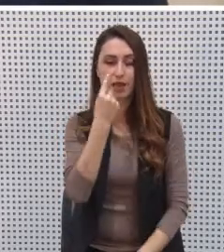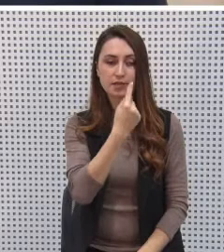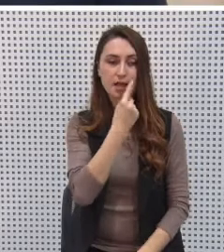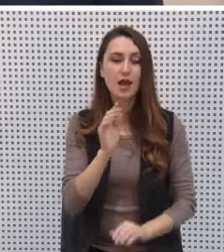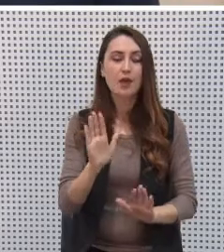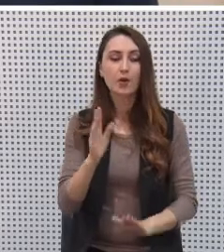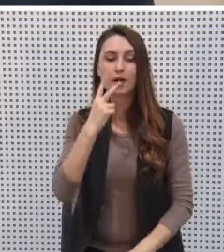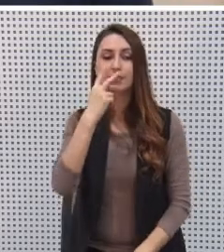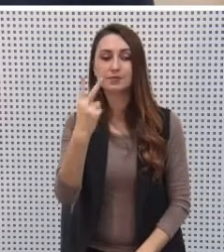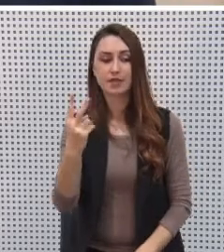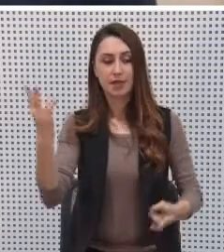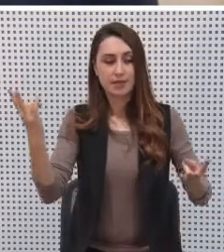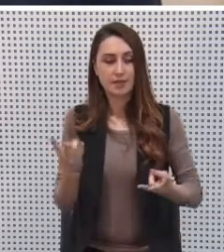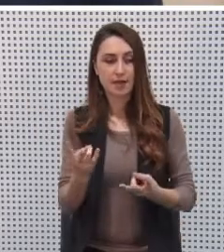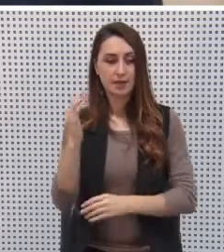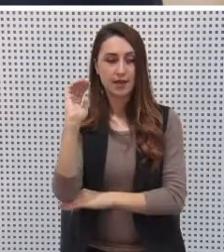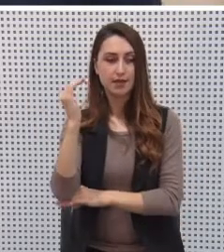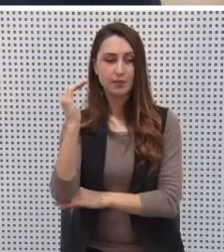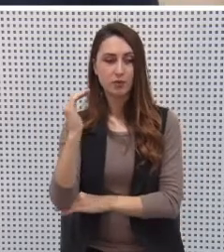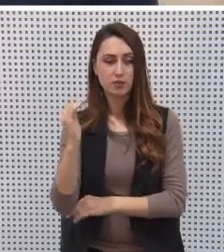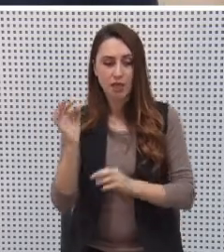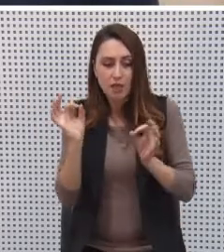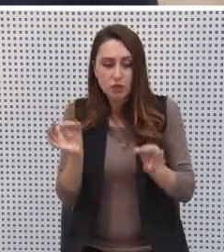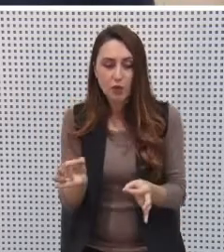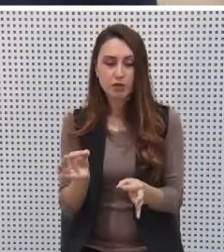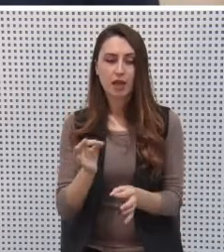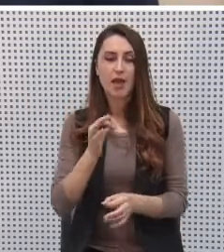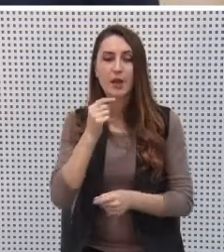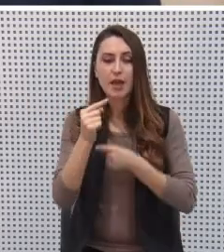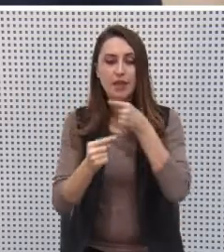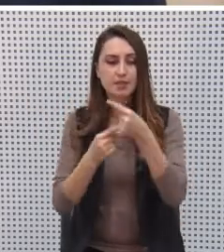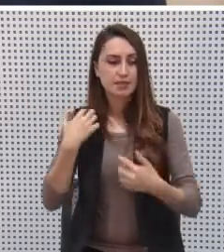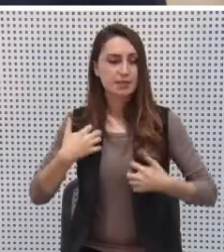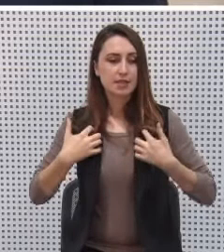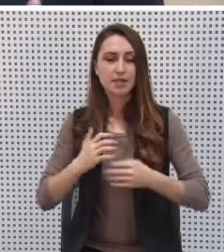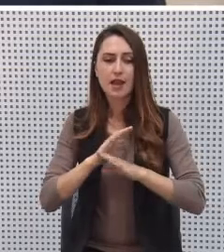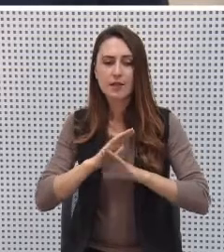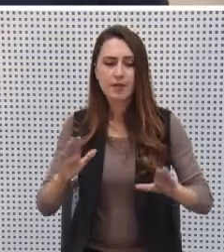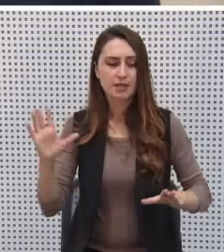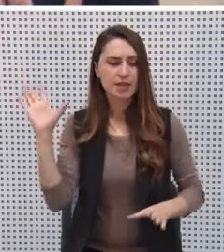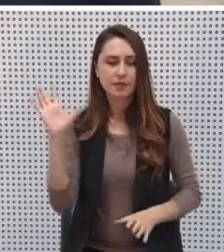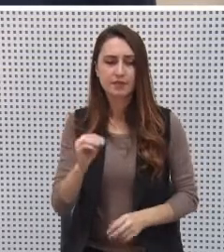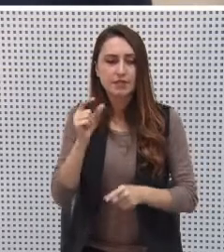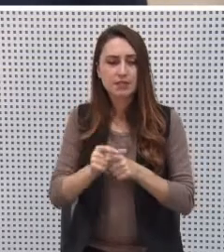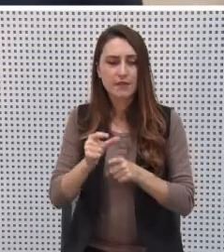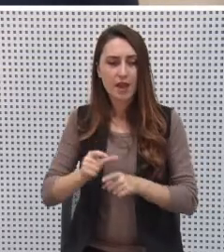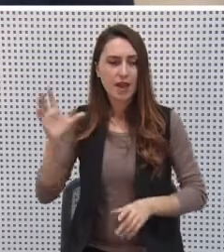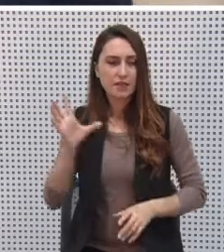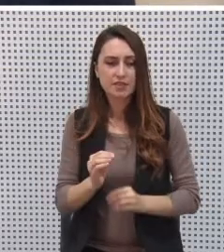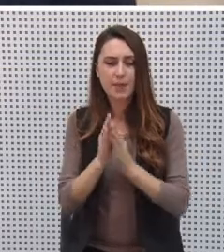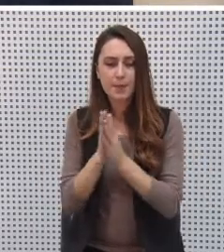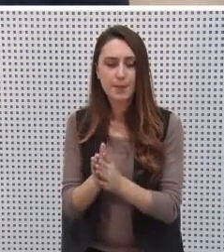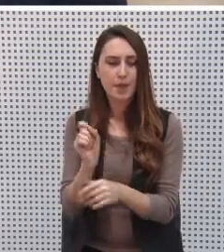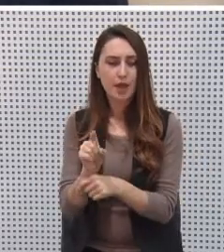понимаете? Только смотреть надо на ребеночка и четко произносить, не торопясь, все слова, все просьбы, все поручения, потому